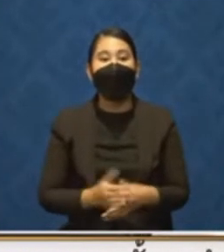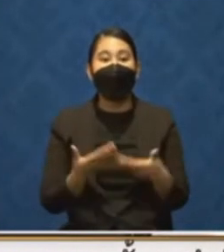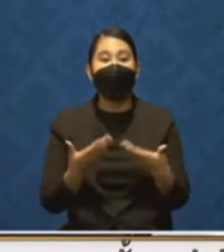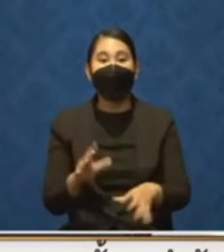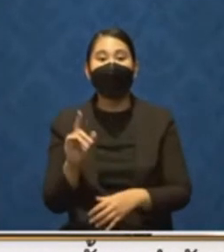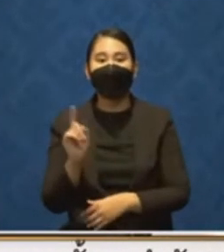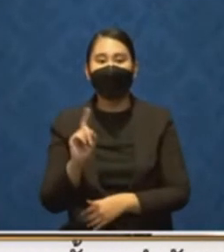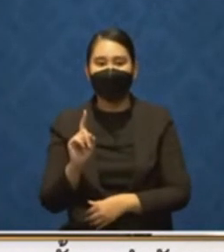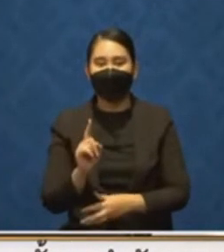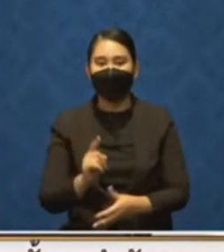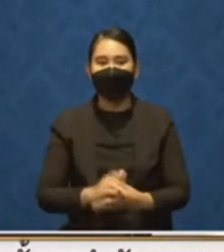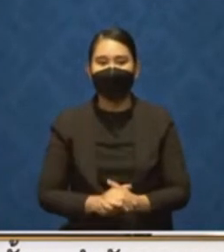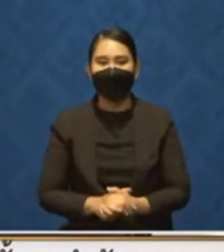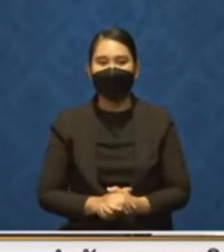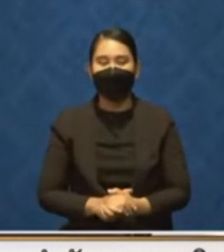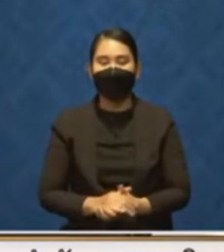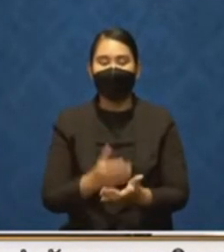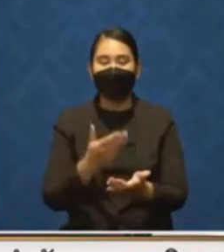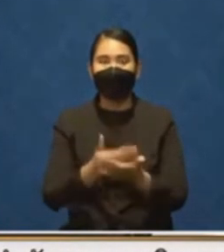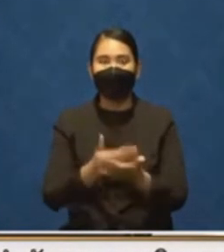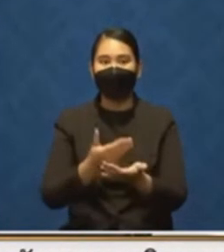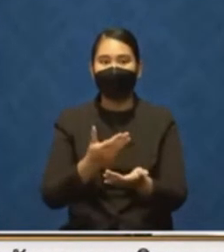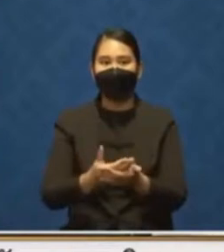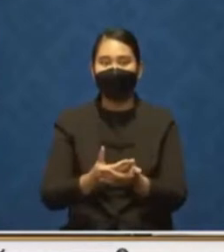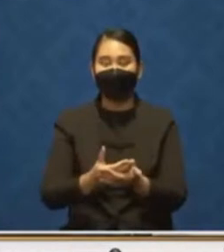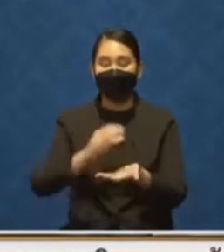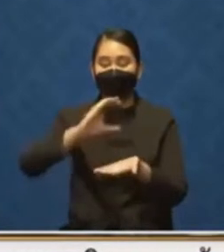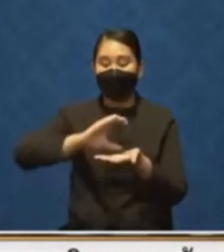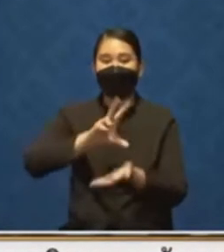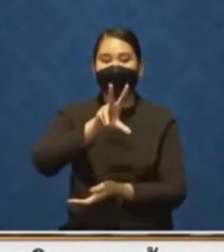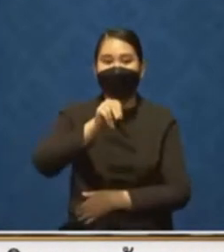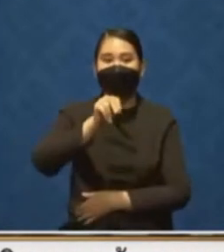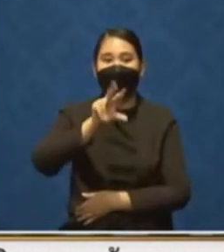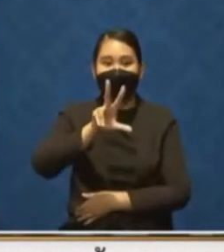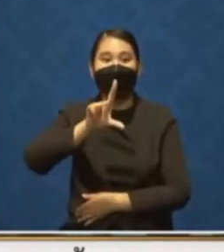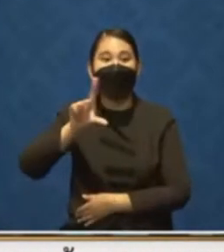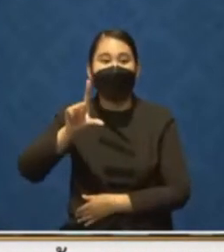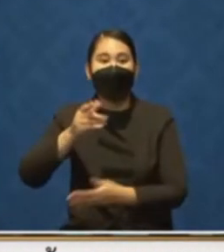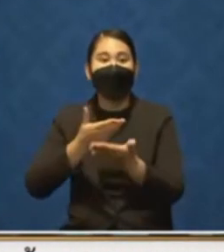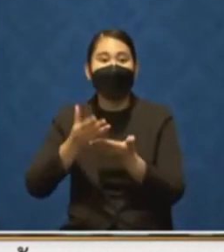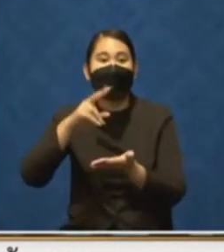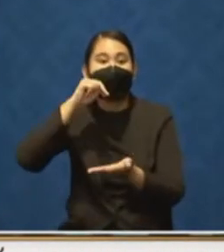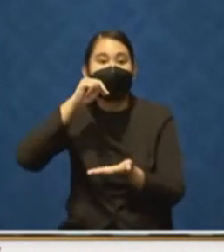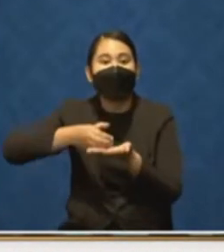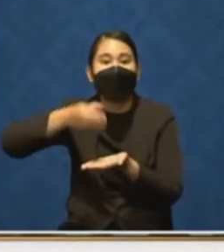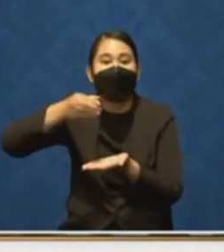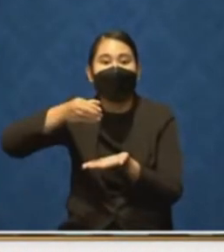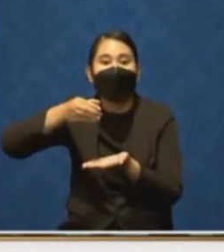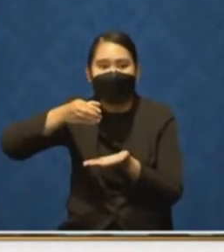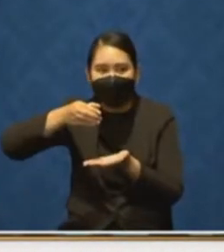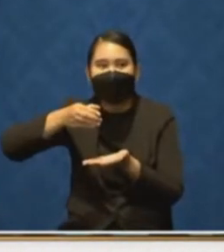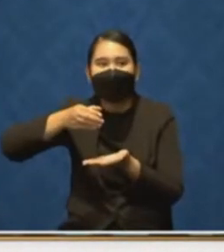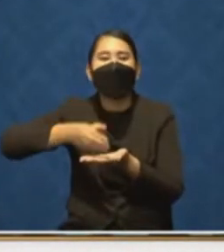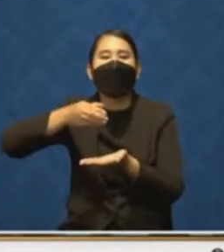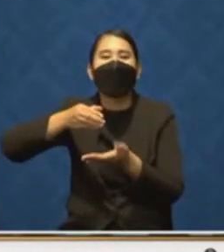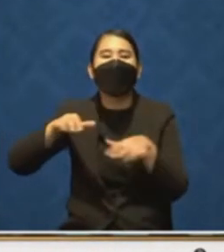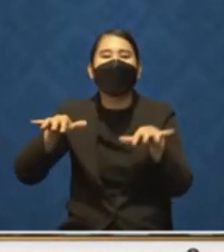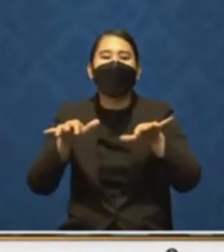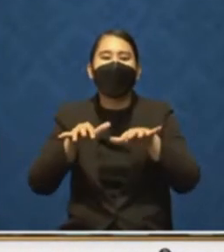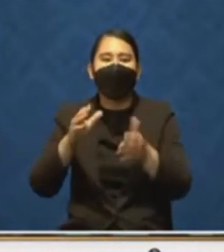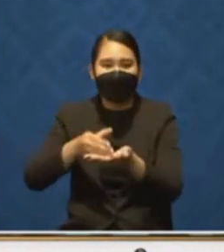จะไปทานครับใช้เงิน 33ล้านบาทดูเหมือนเด็กๆนะครับจะไปซื้อน้ำดื่มไอ้ขวดน้ำแล้วเกิดเปล่า